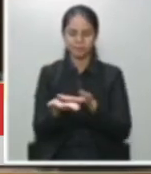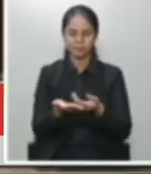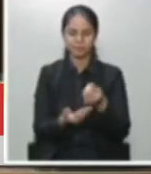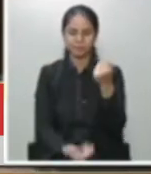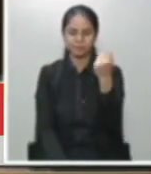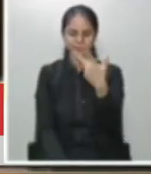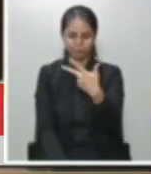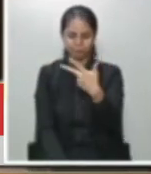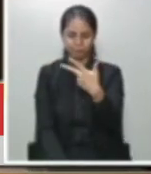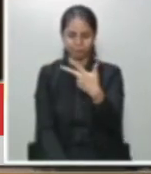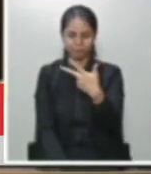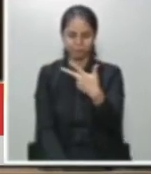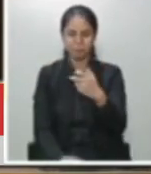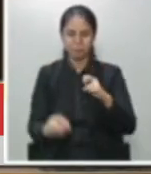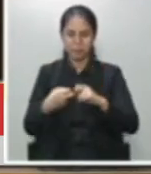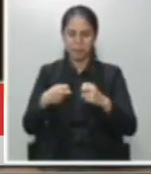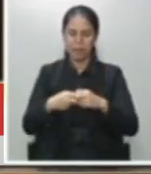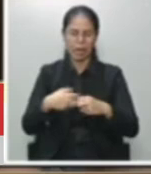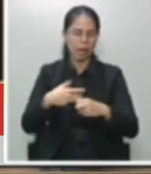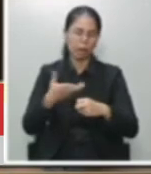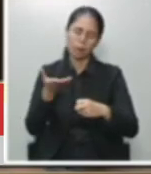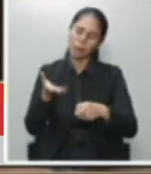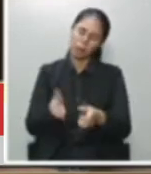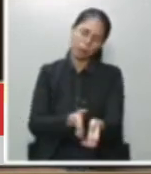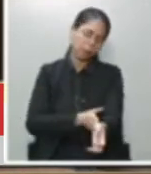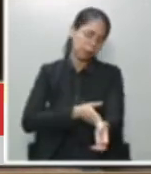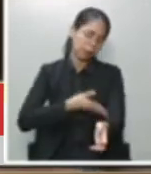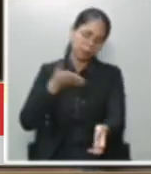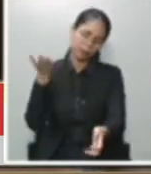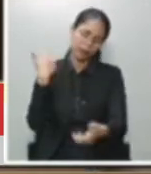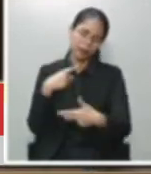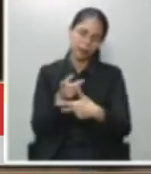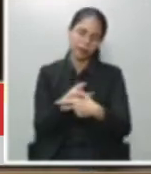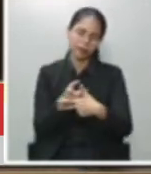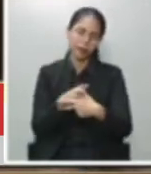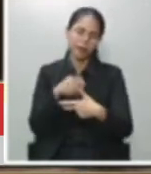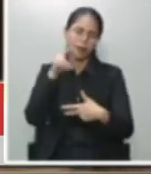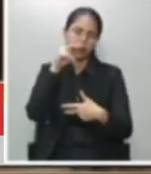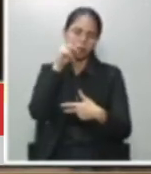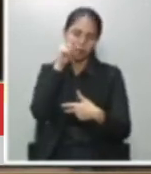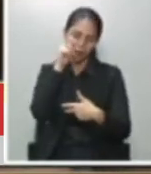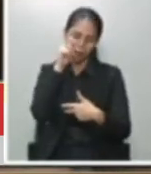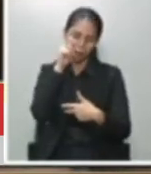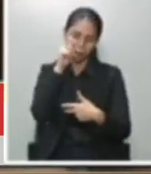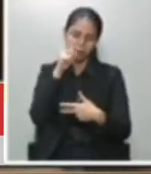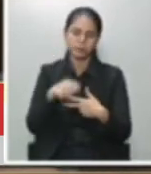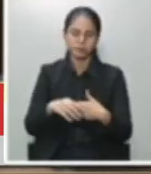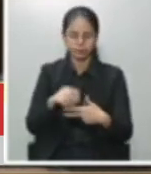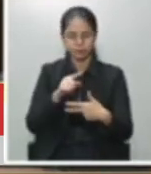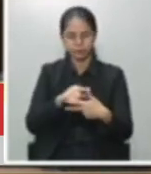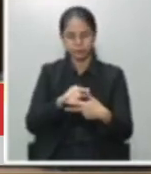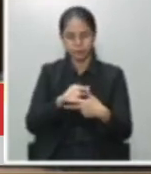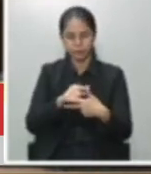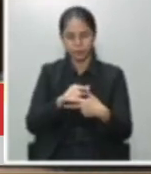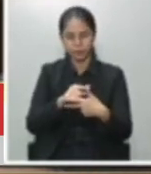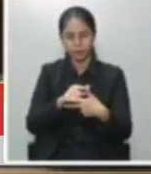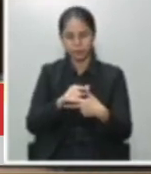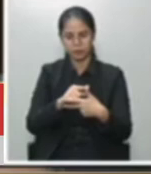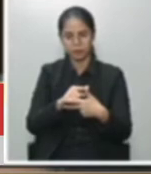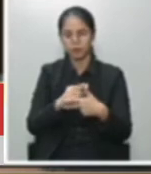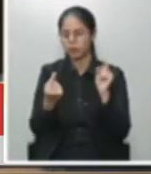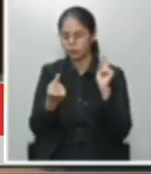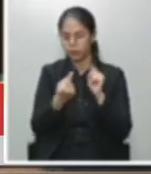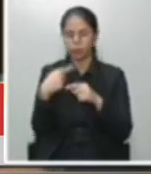ในเรื่องของน้ำประปาในเขตเทศบาลลำสามแก้วเทศบาลคูคตฮะแล้วก็นครรังสิตนะฮ